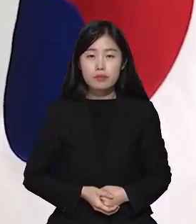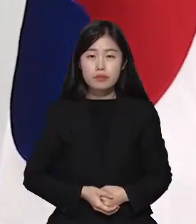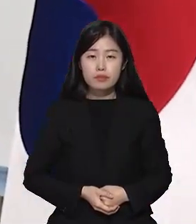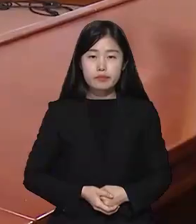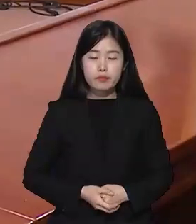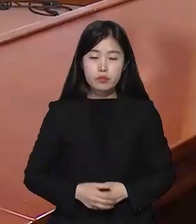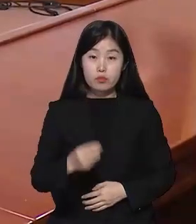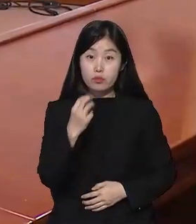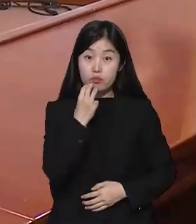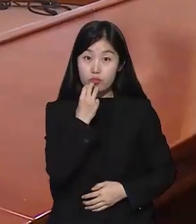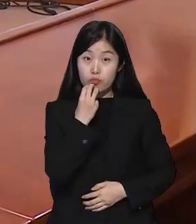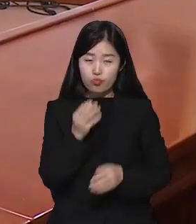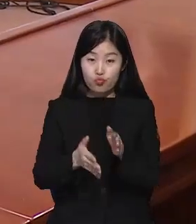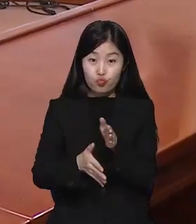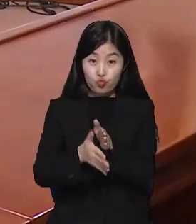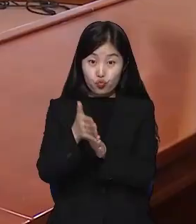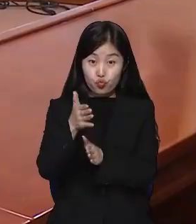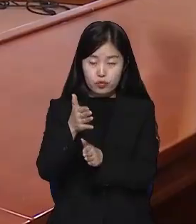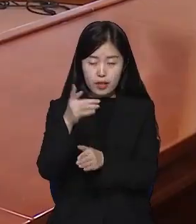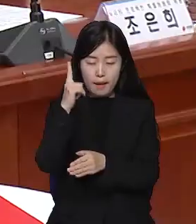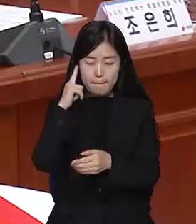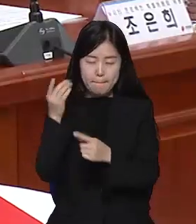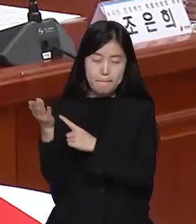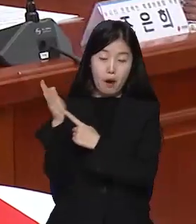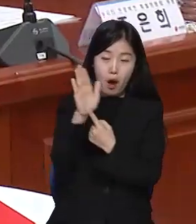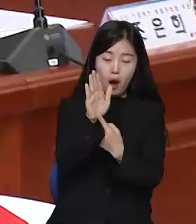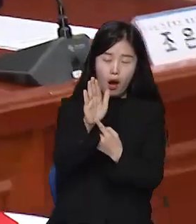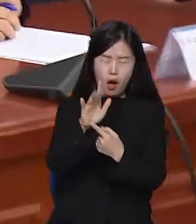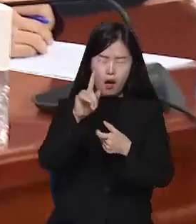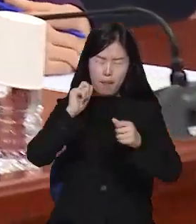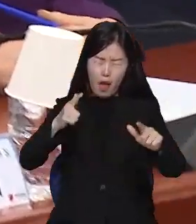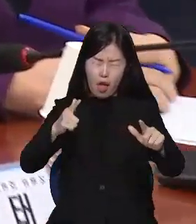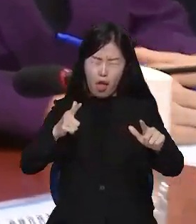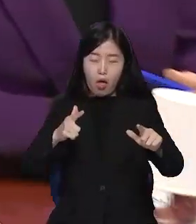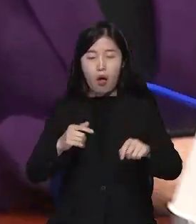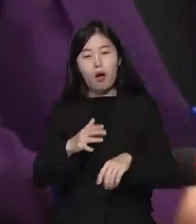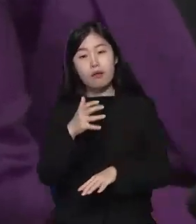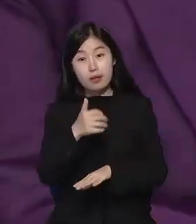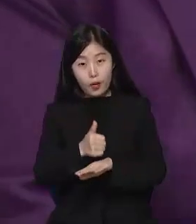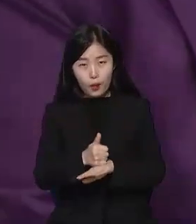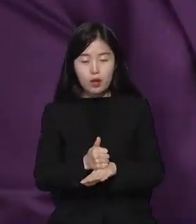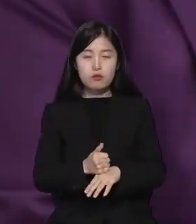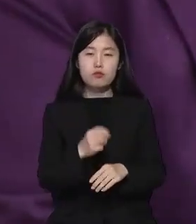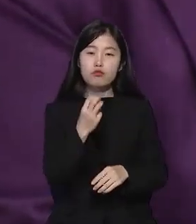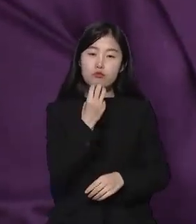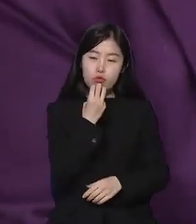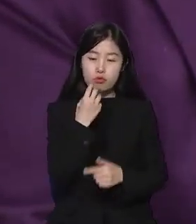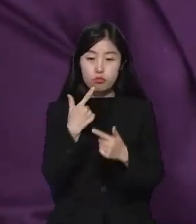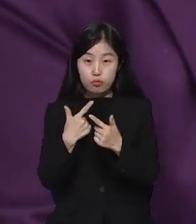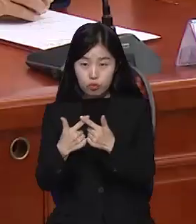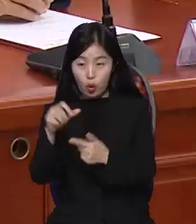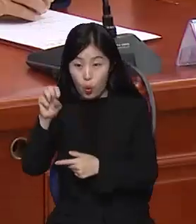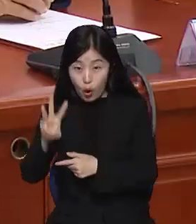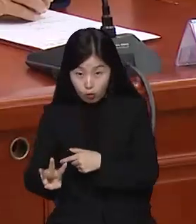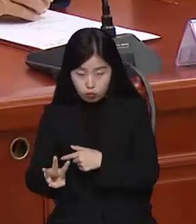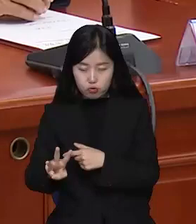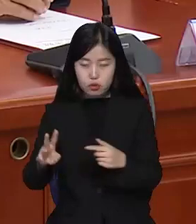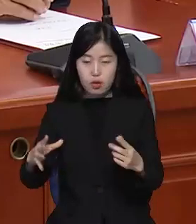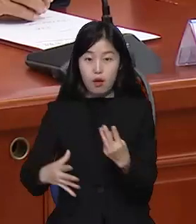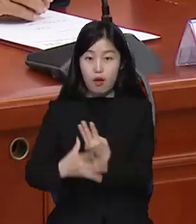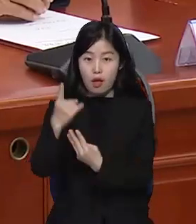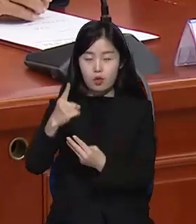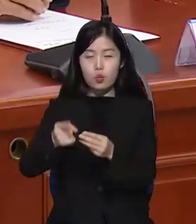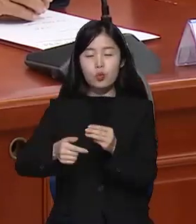메가시티 서울에 대한 반발이 커지자 국민의힘은 서울과 광주, 부산을 세 축으로 한 메가시티 추진 계획을